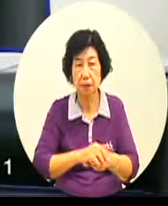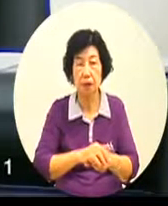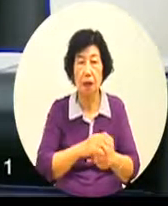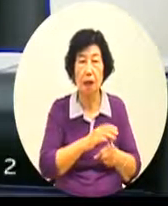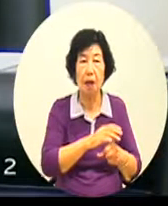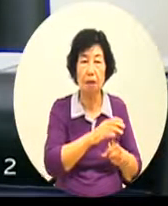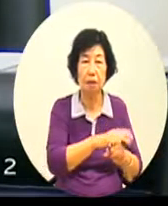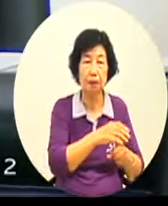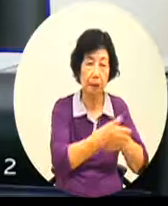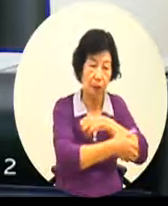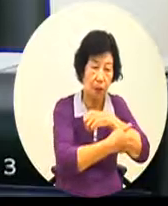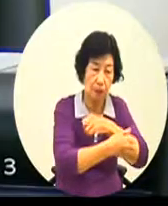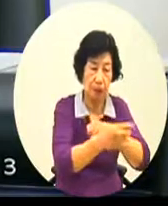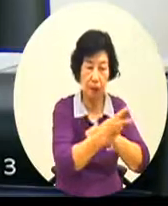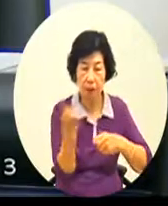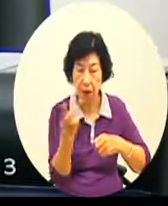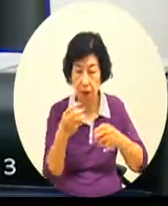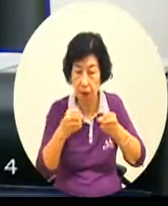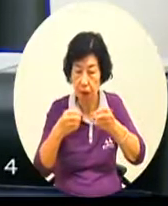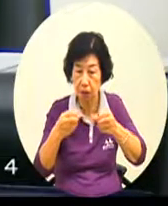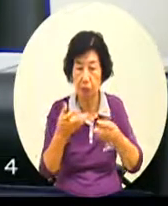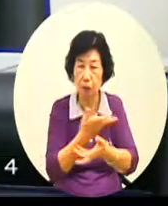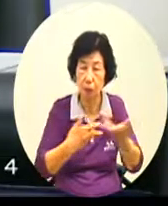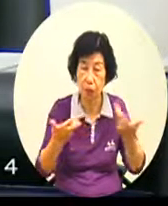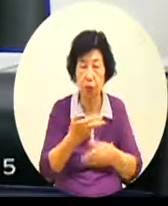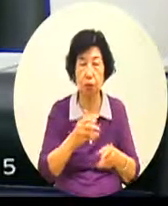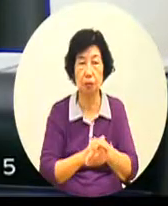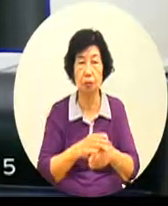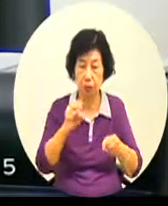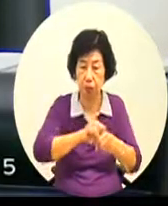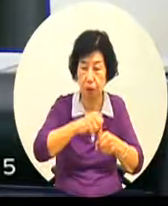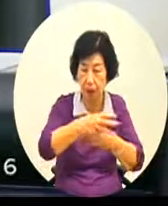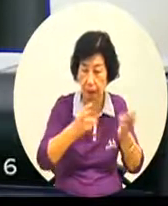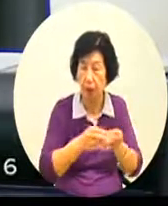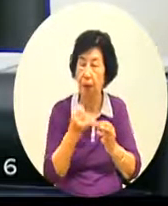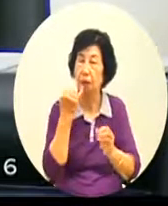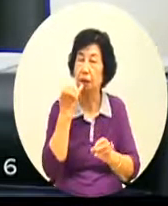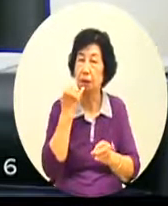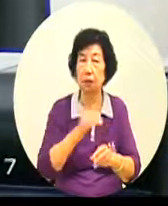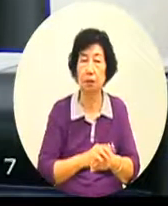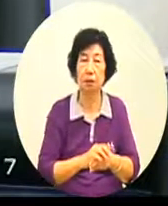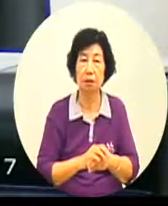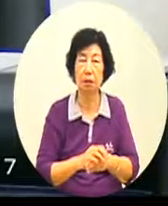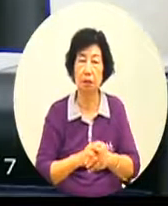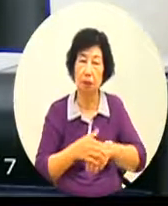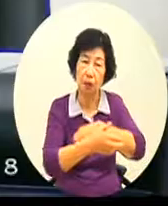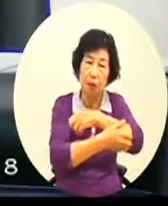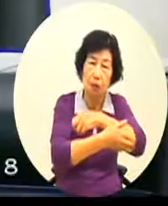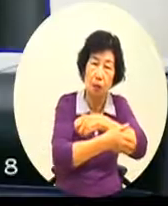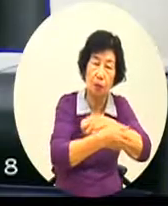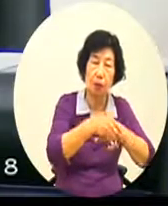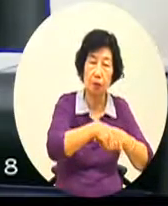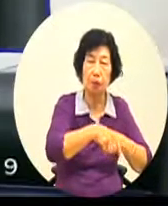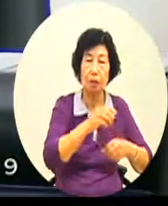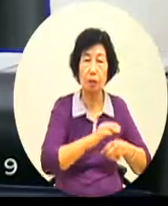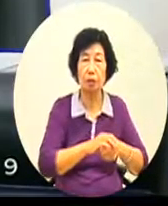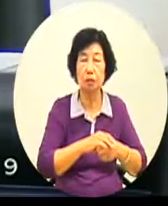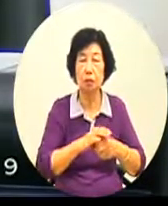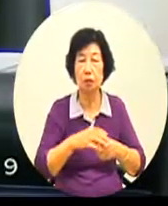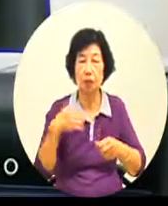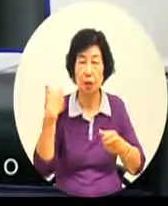议，那协议加班，那雇主可以，劳工不用不用给我们劳工的补